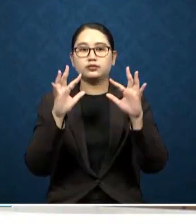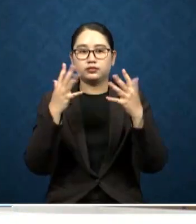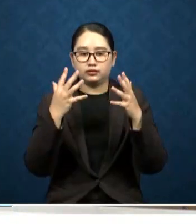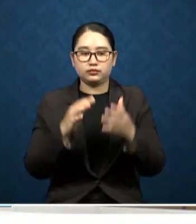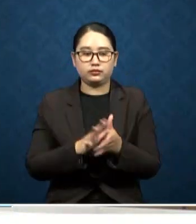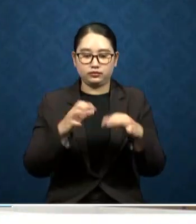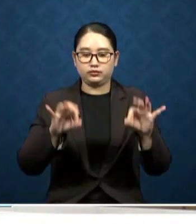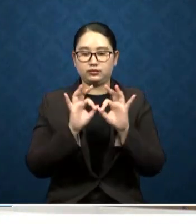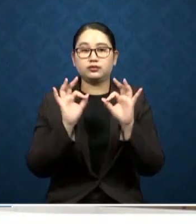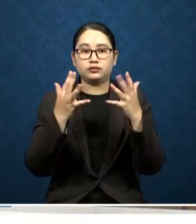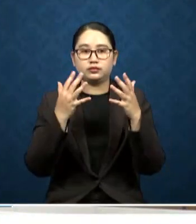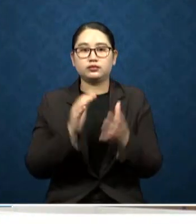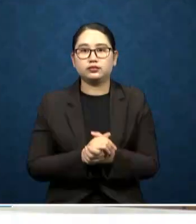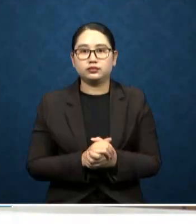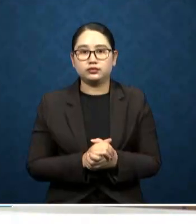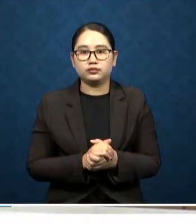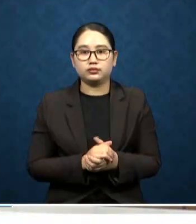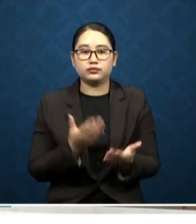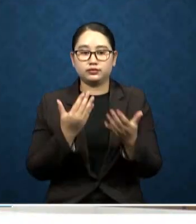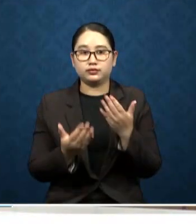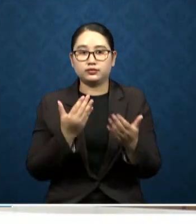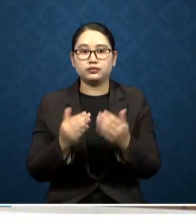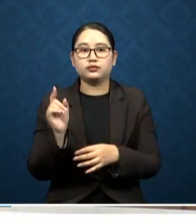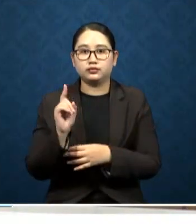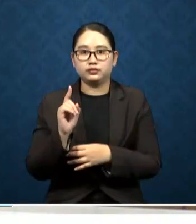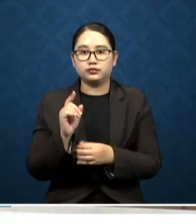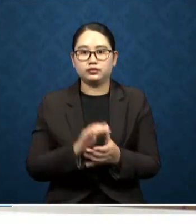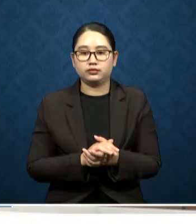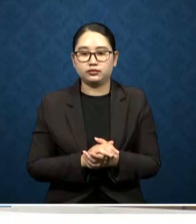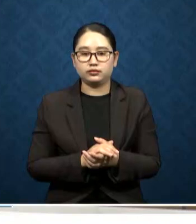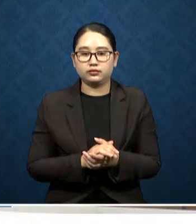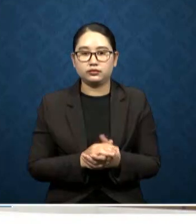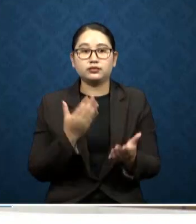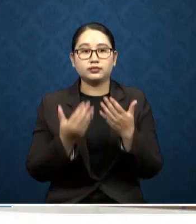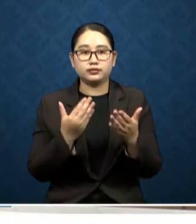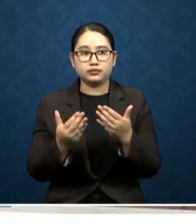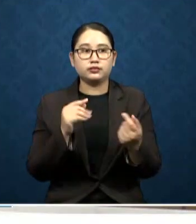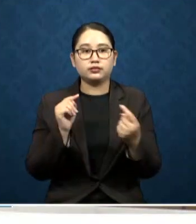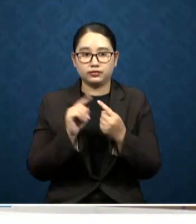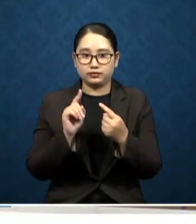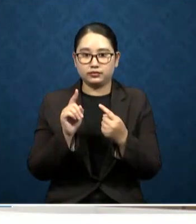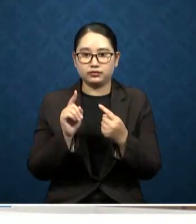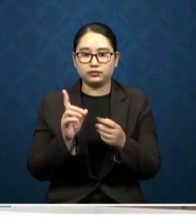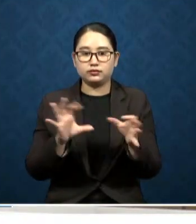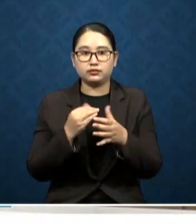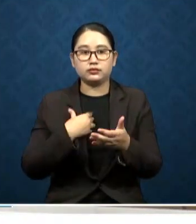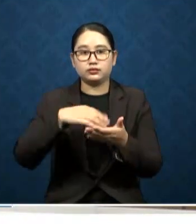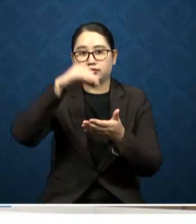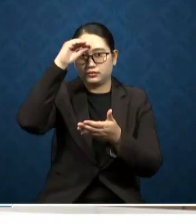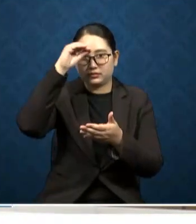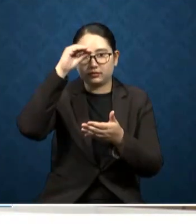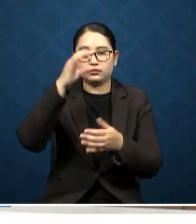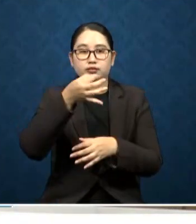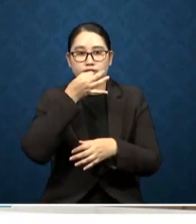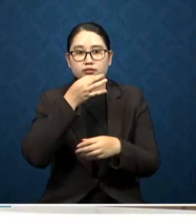ได้ให้ความสำคัญหรือศักยภาพในการที่จะดึงการศึกษาอาชีวศึกษา